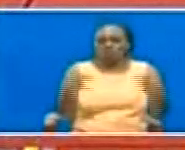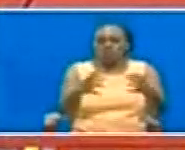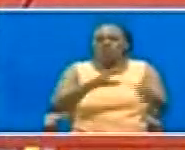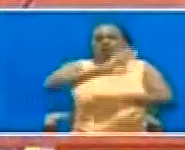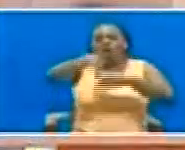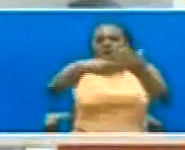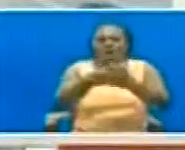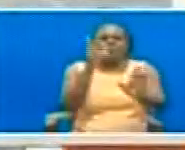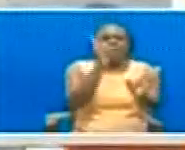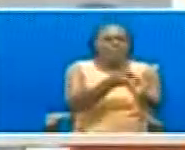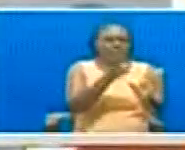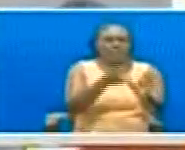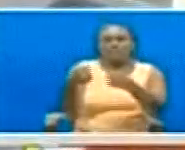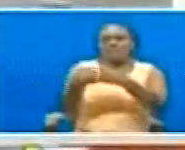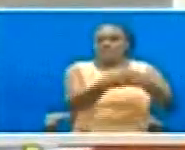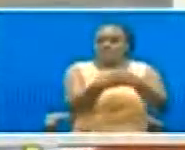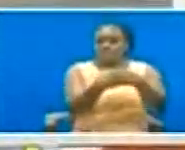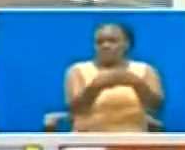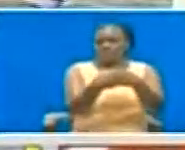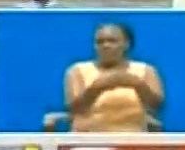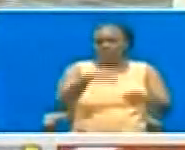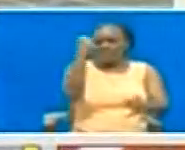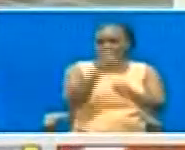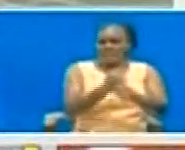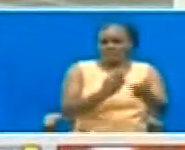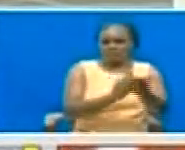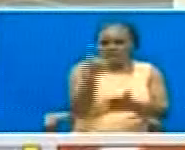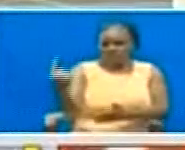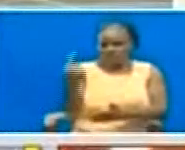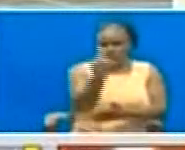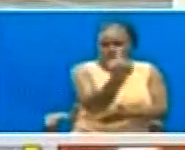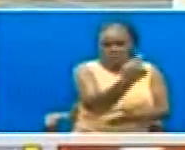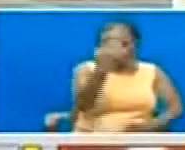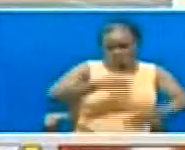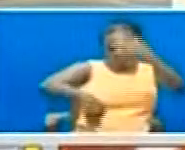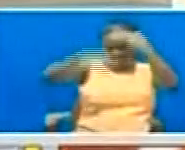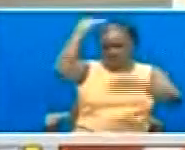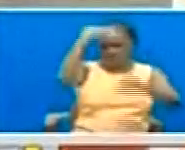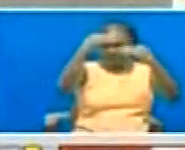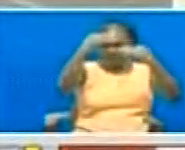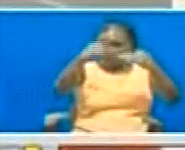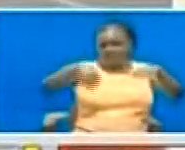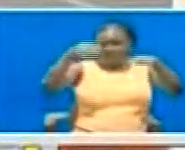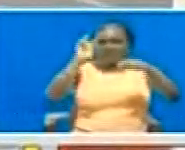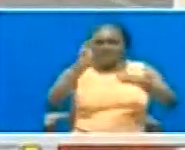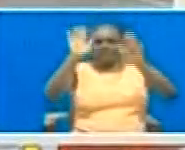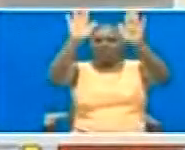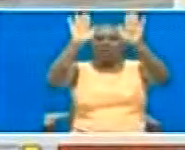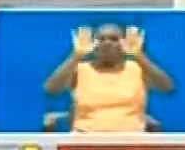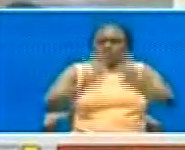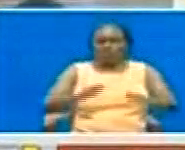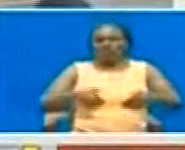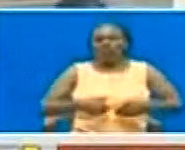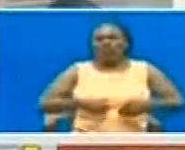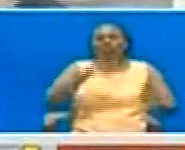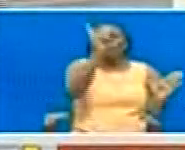katika michuano hii? Changamoto ni ku make sure kila university, kila chuo kinaona muhimu wa vijana wao